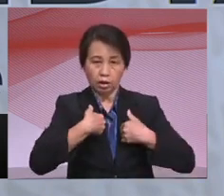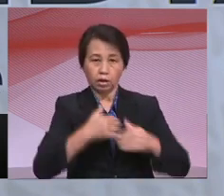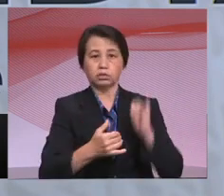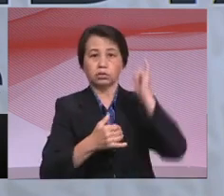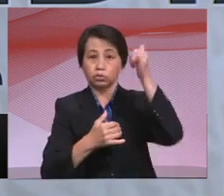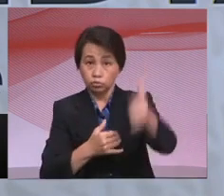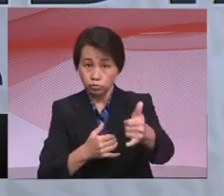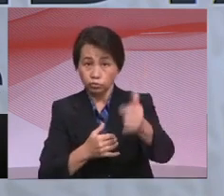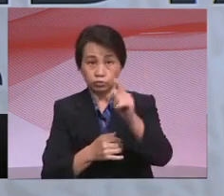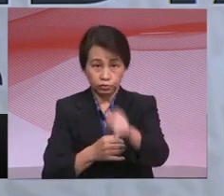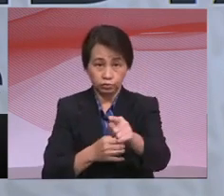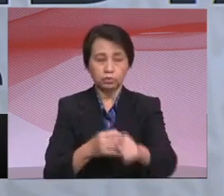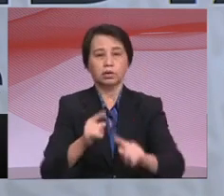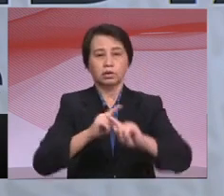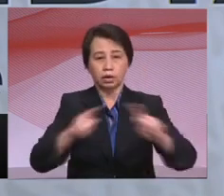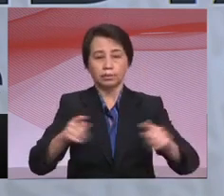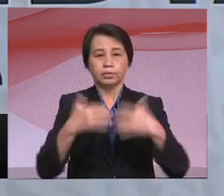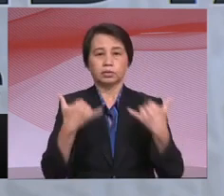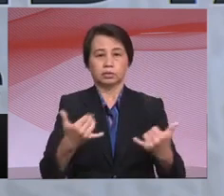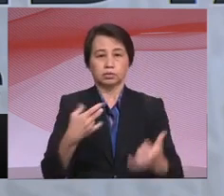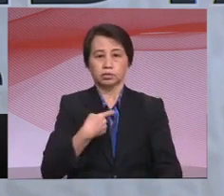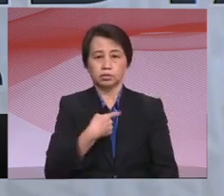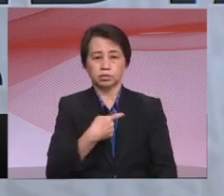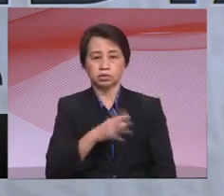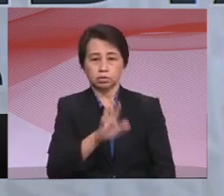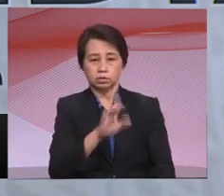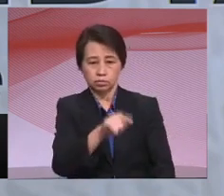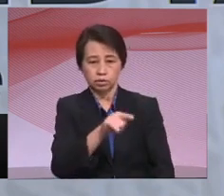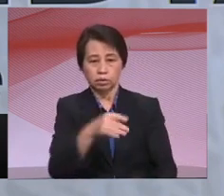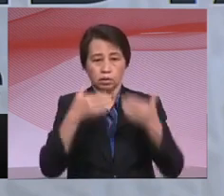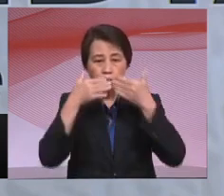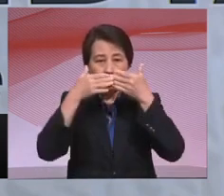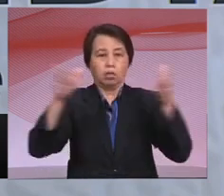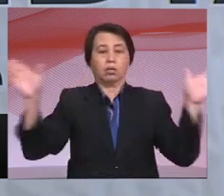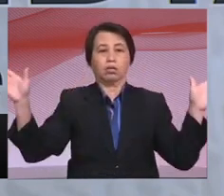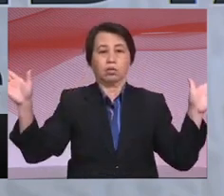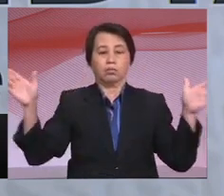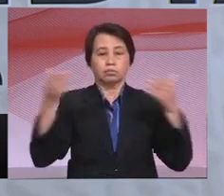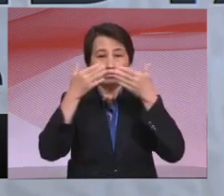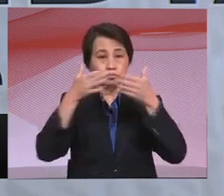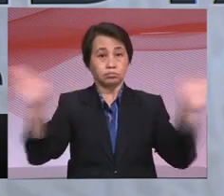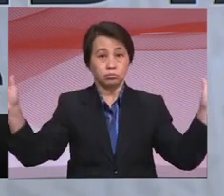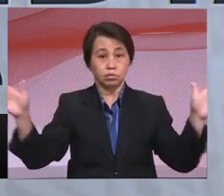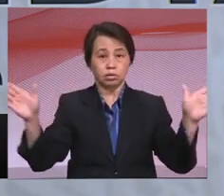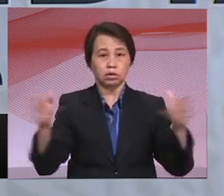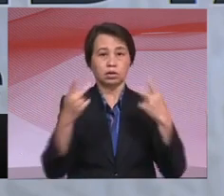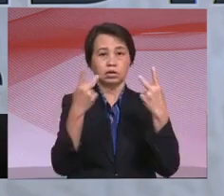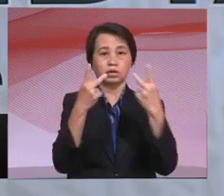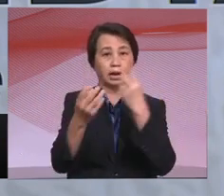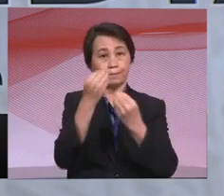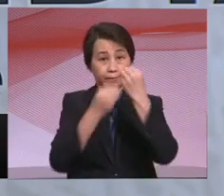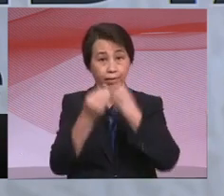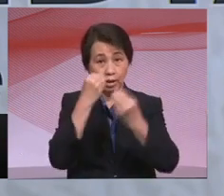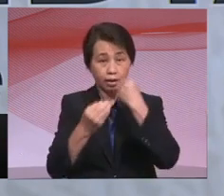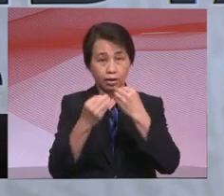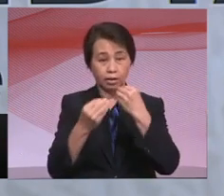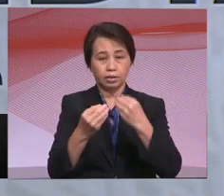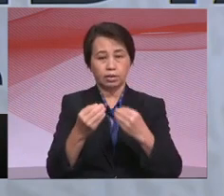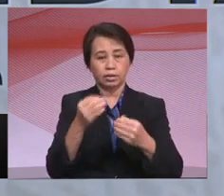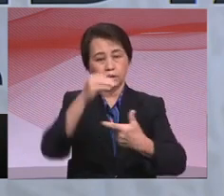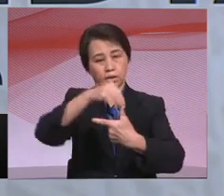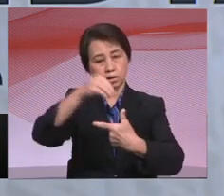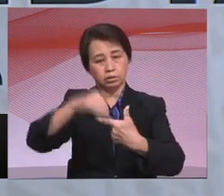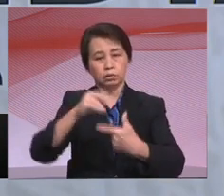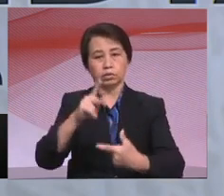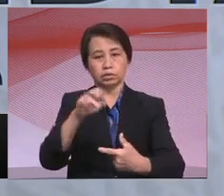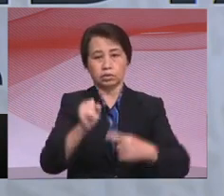situ. Tetapi sekarang ni kita hanya mereka yang terdedah kepada kedai makan tersebut ataupun